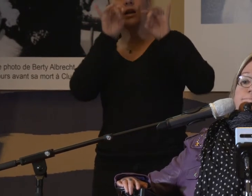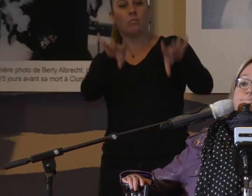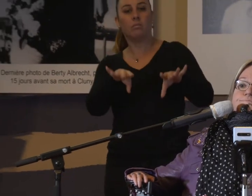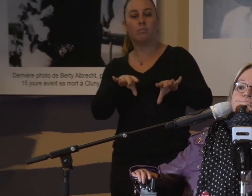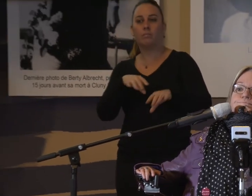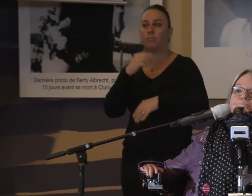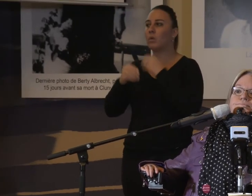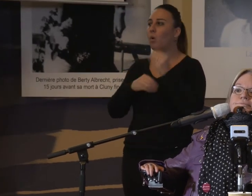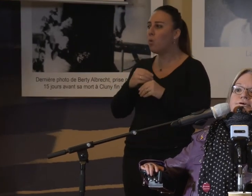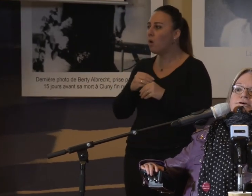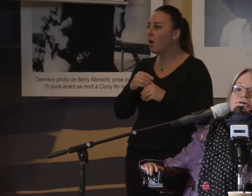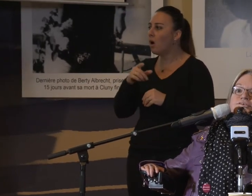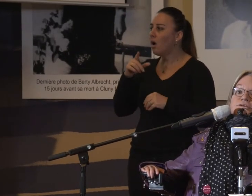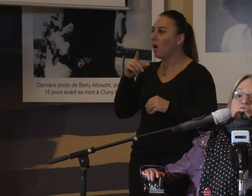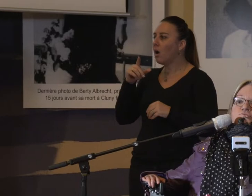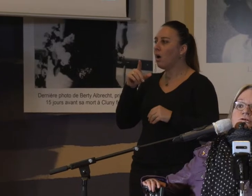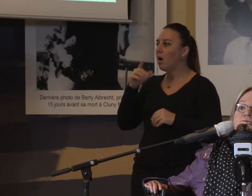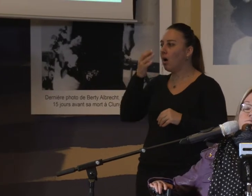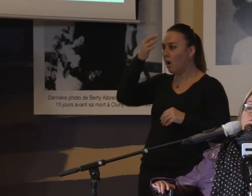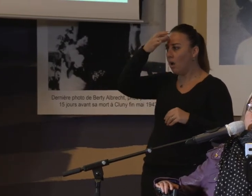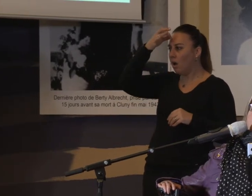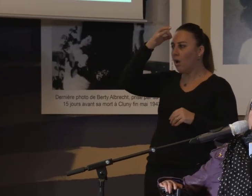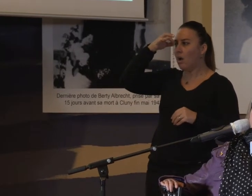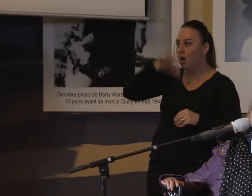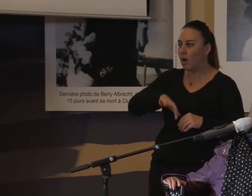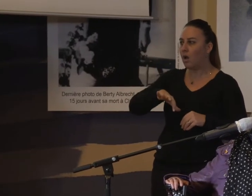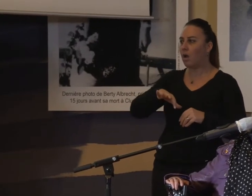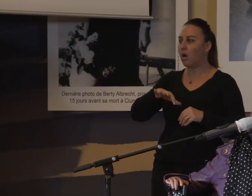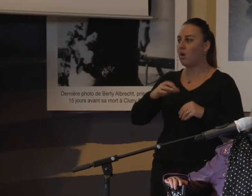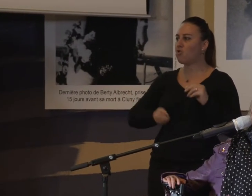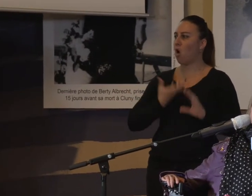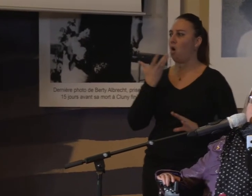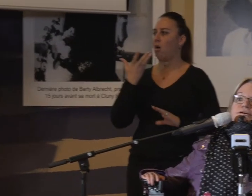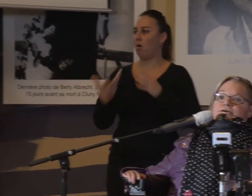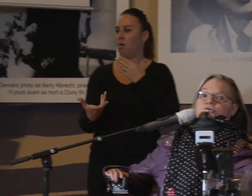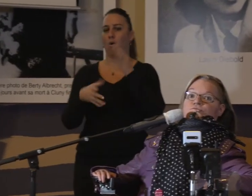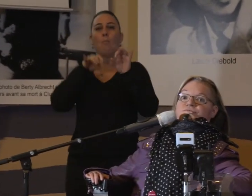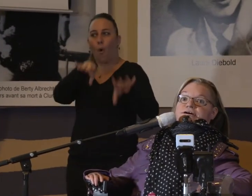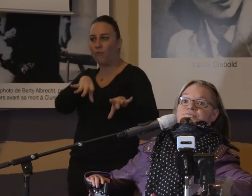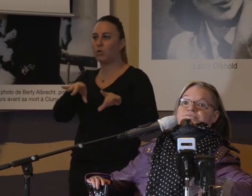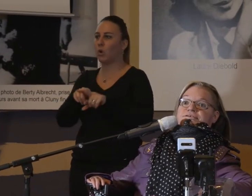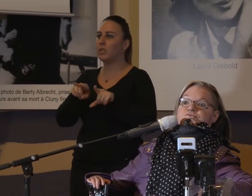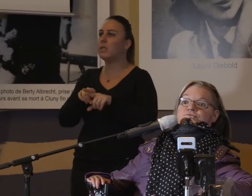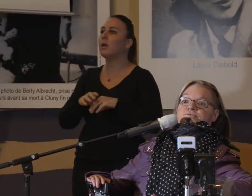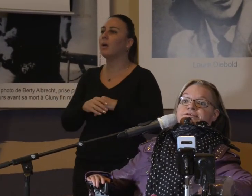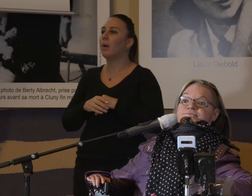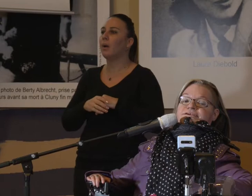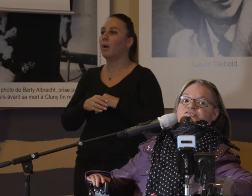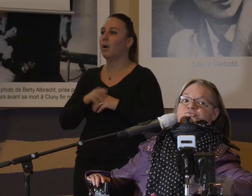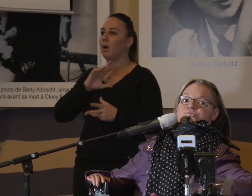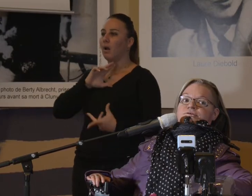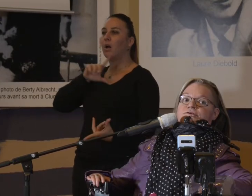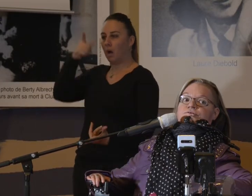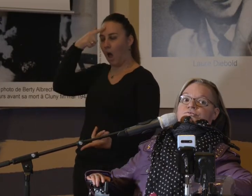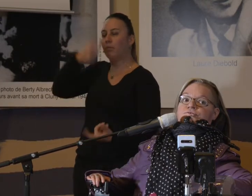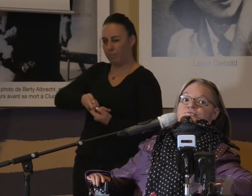cisgenres. C'est un choix que nous assumons, car on pense que c'est comme ça qu'on va avancer sur les vraies